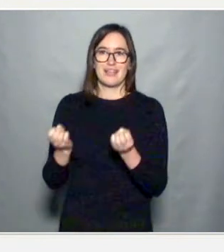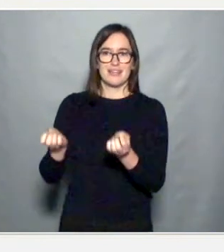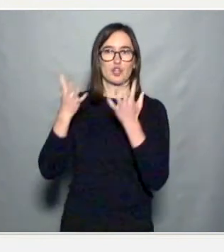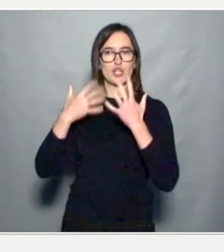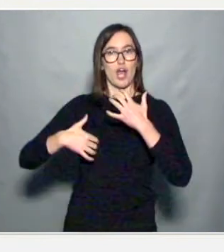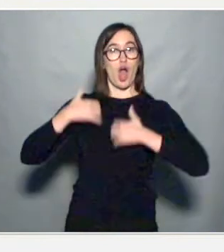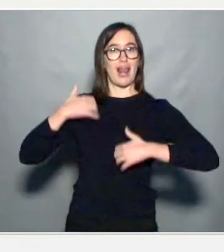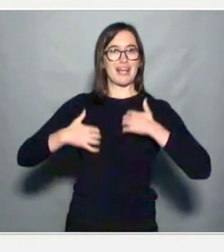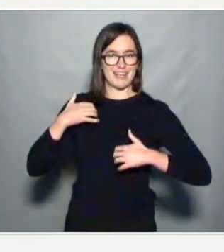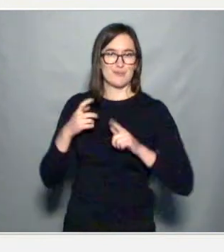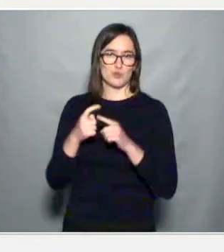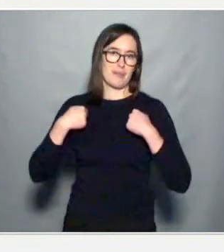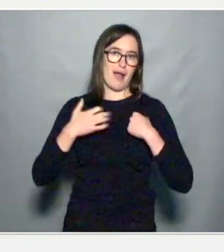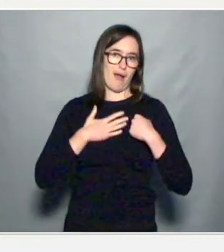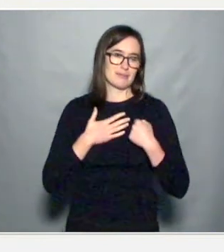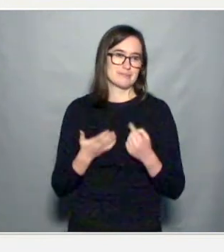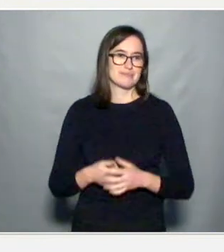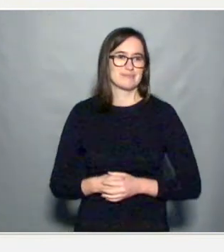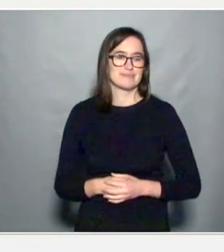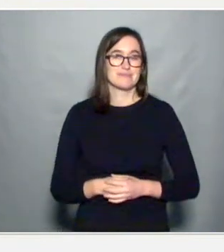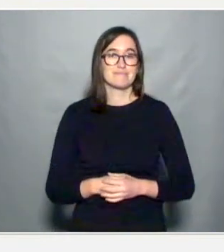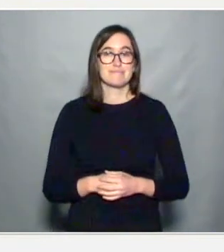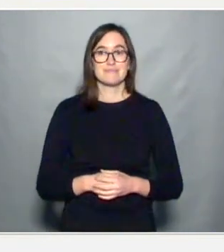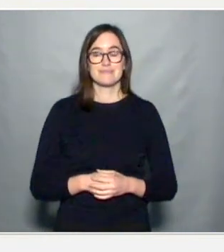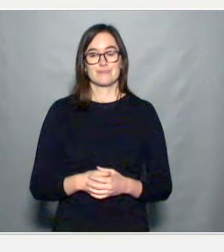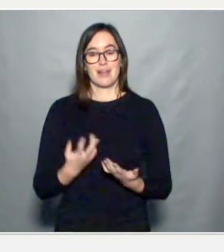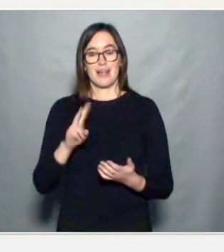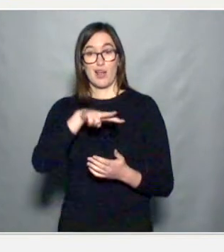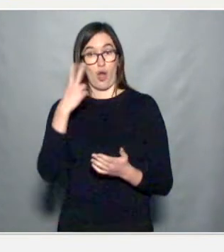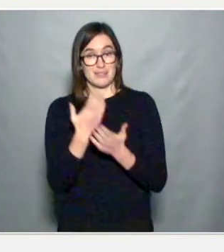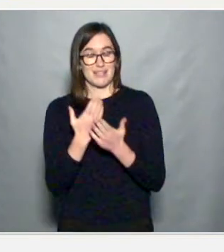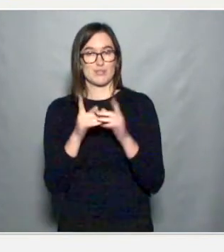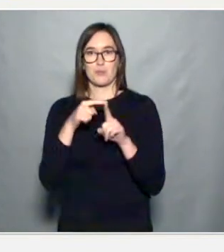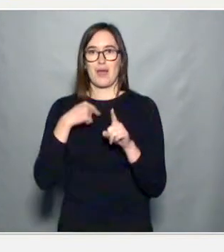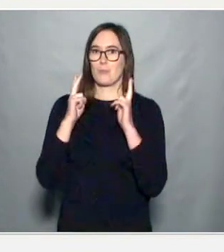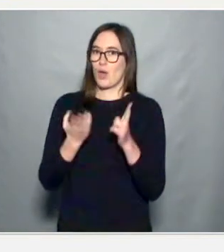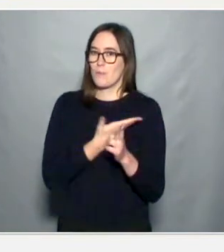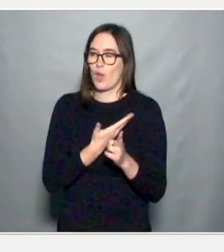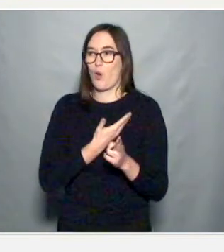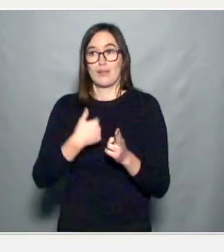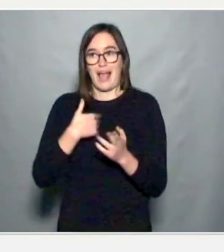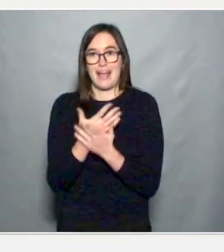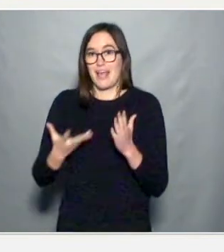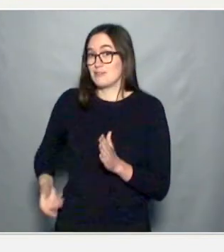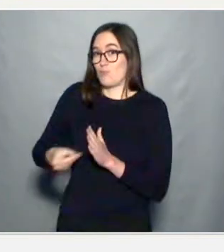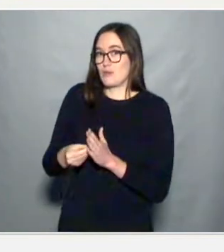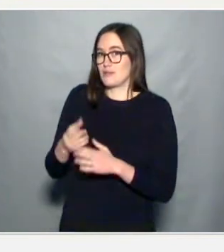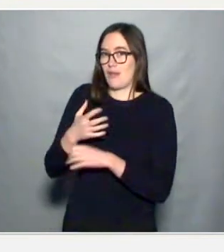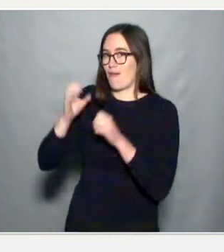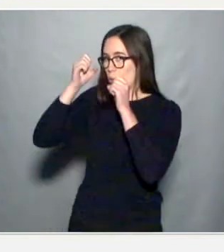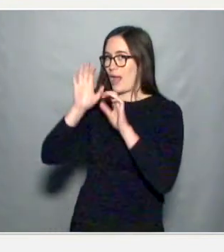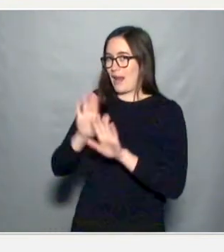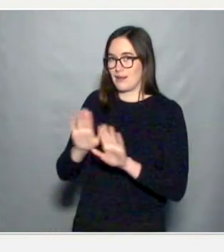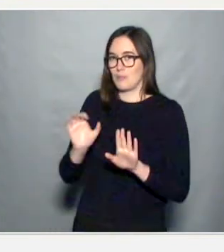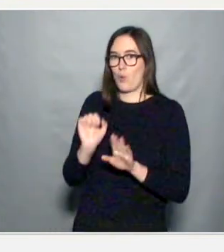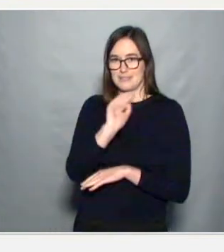som jag. En annan tjänst jag gillar jättemycket, och jag är inte sponsrad av Google om någon tror det nu, för att det är lite